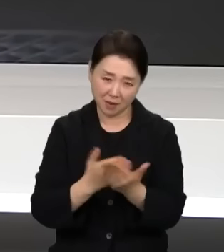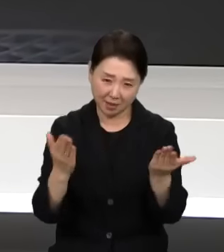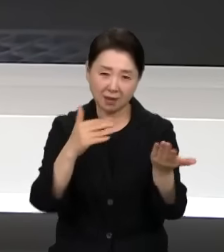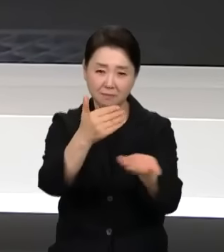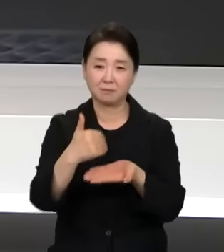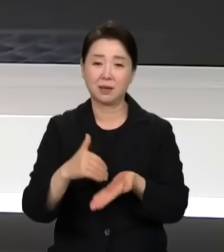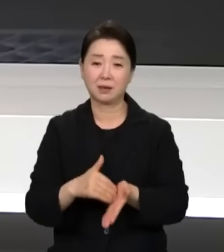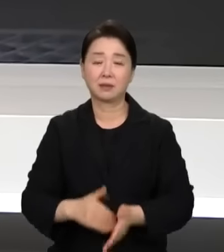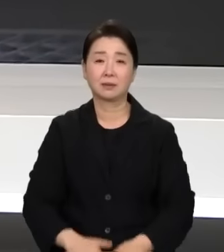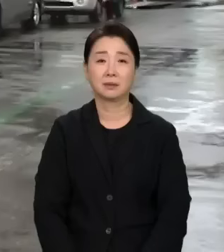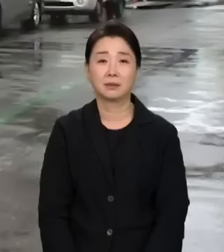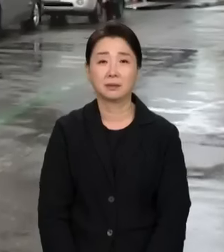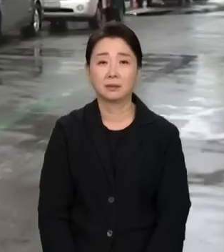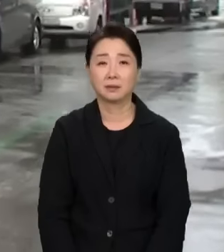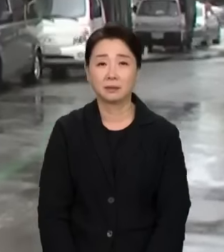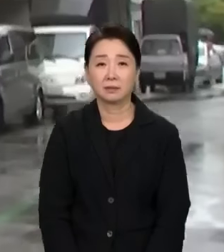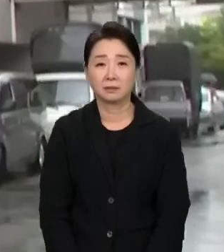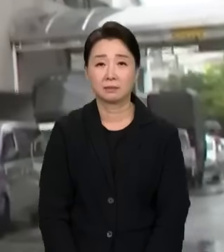기자입니다.